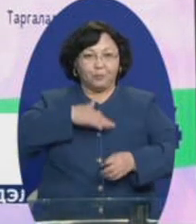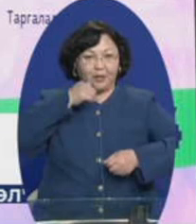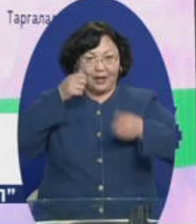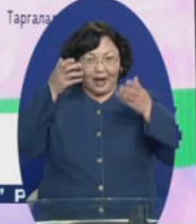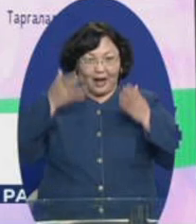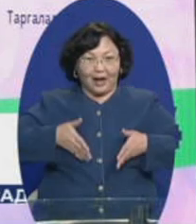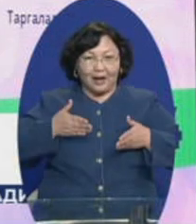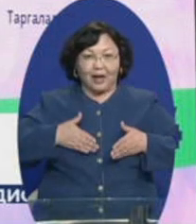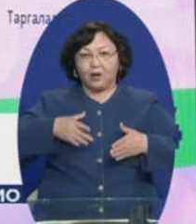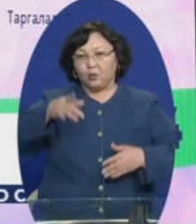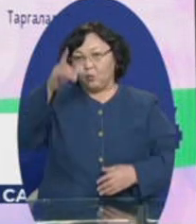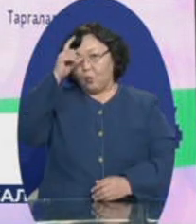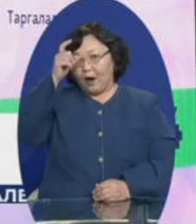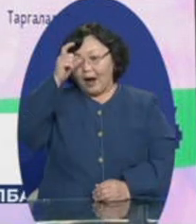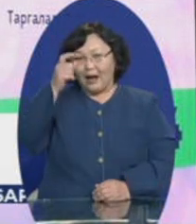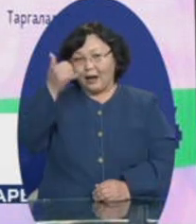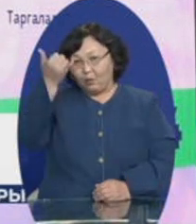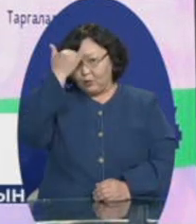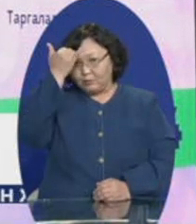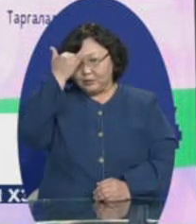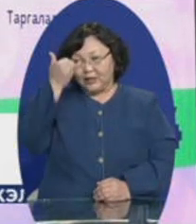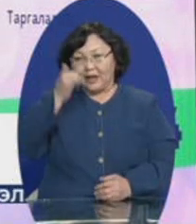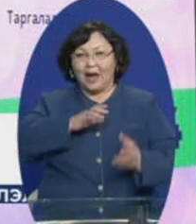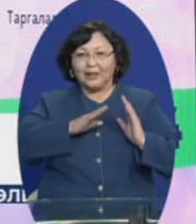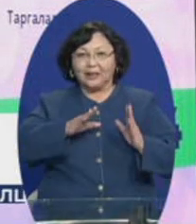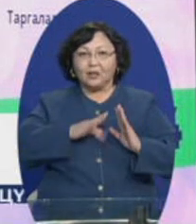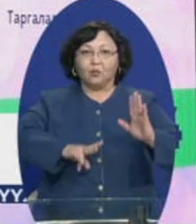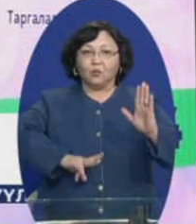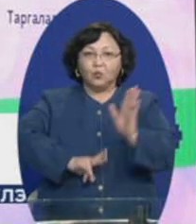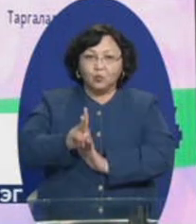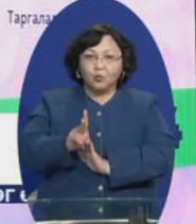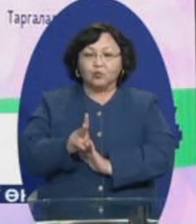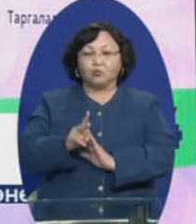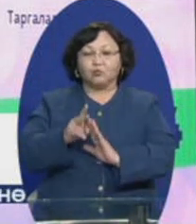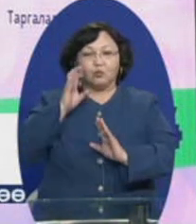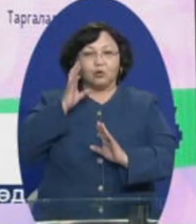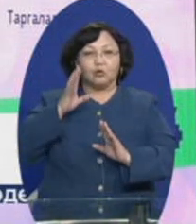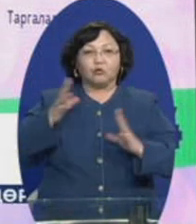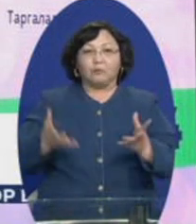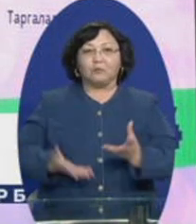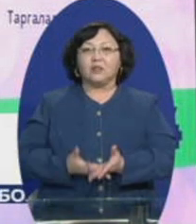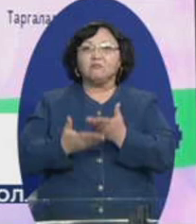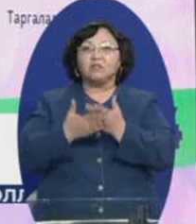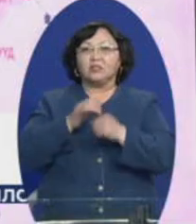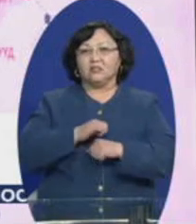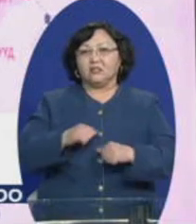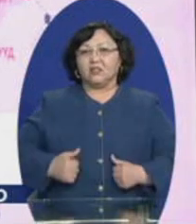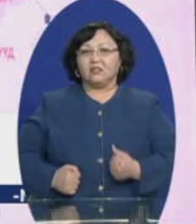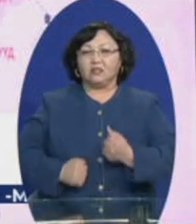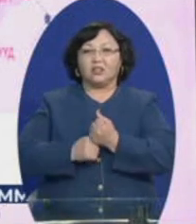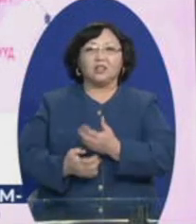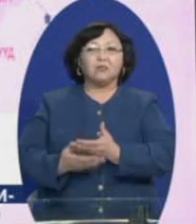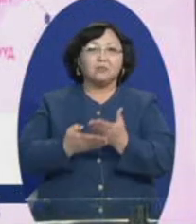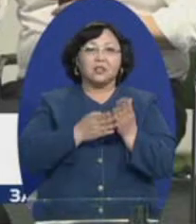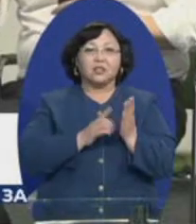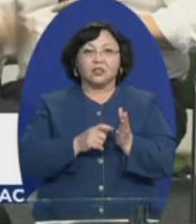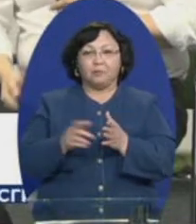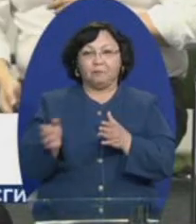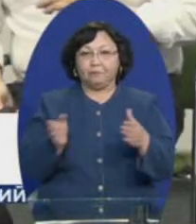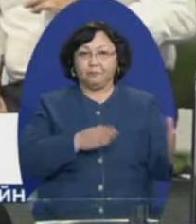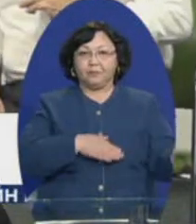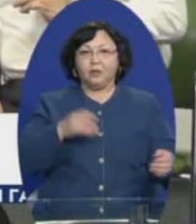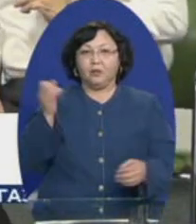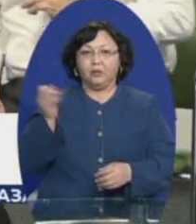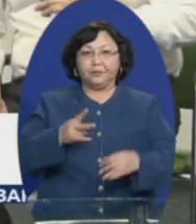хандлагыг өөрчлөх вэ гэдэг дээр бол бас бодлогын юм том дэмжлэг үзүүлсэн нь зүйтэй юм аа гэж бас үзэж байгаа. За нэг том зүйл бол цахимжилт байгаа. Одоо ер нь